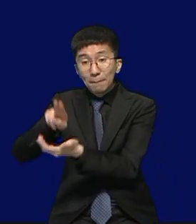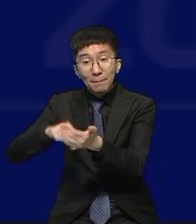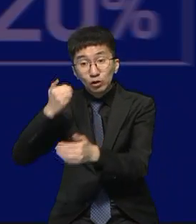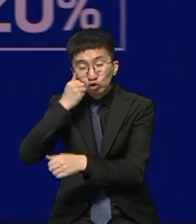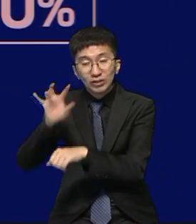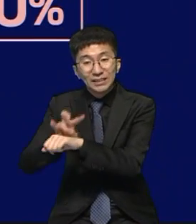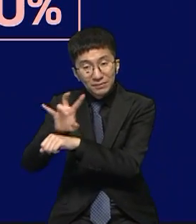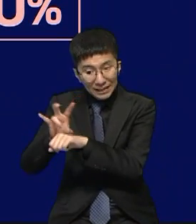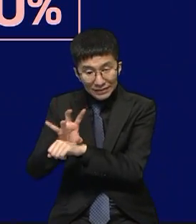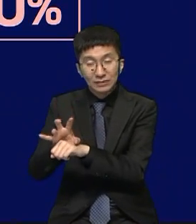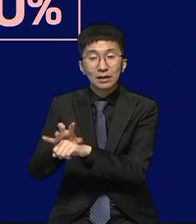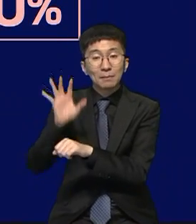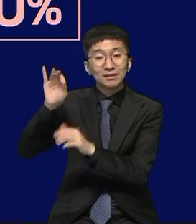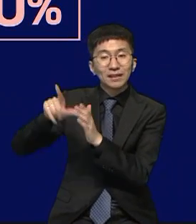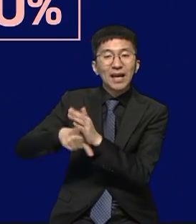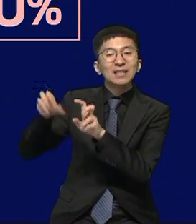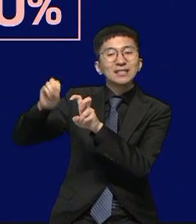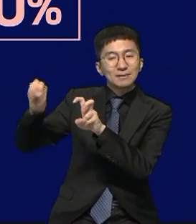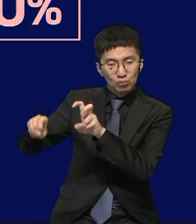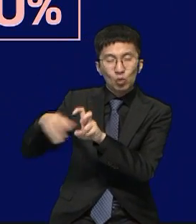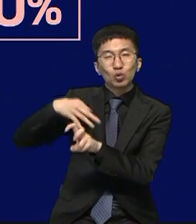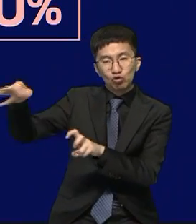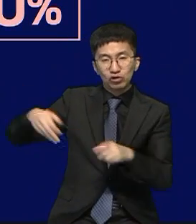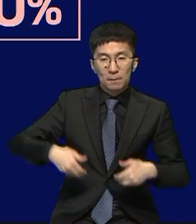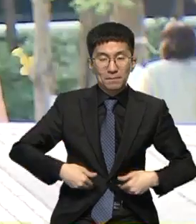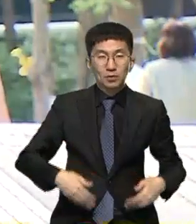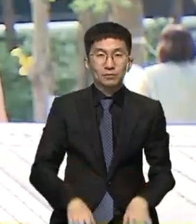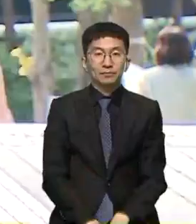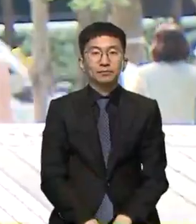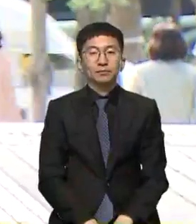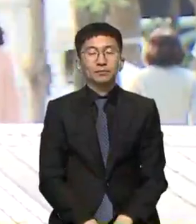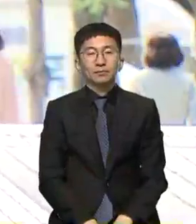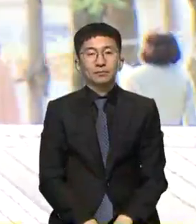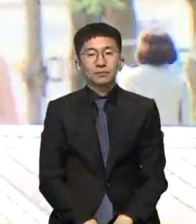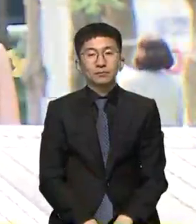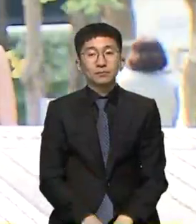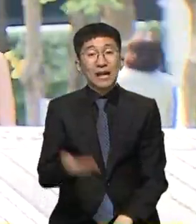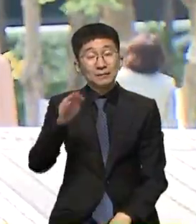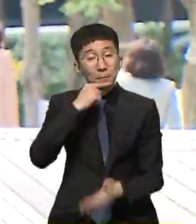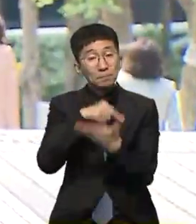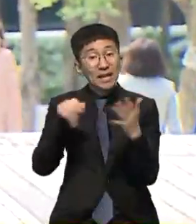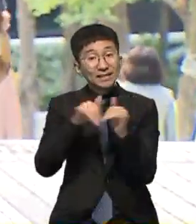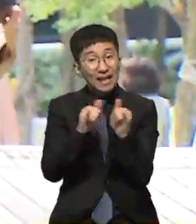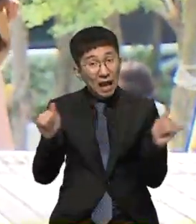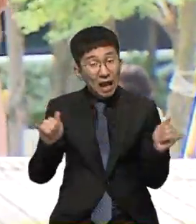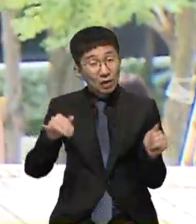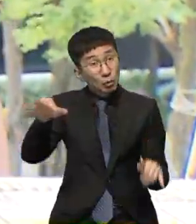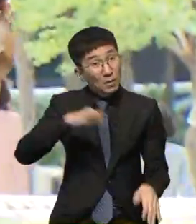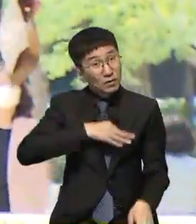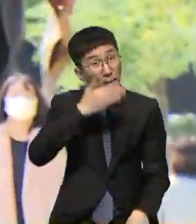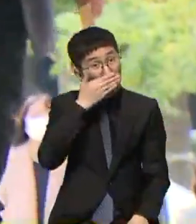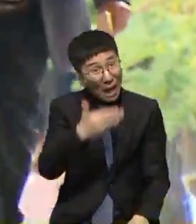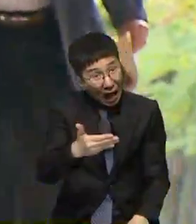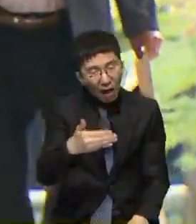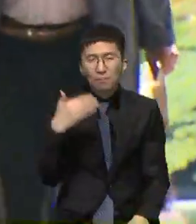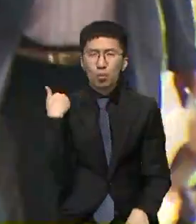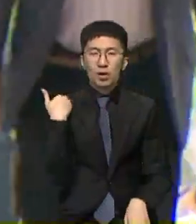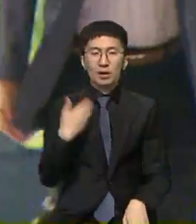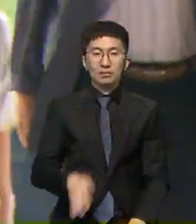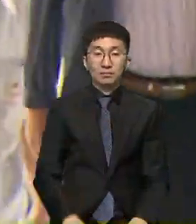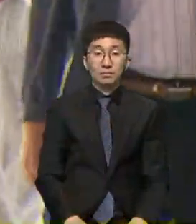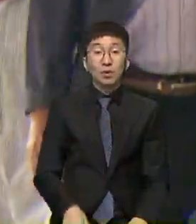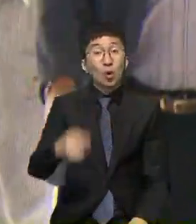편의점들은 20%를 물어주라고 했습니다. 하지만 피해자들이 배상을 받게 될지는 알 수 없습니다.